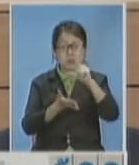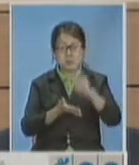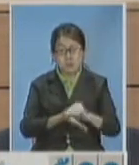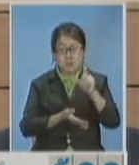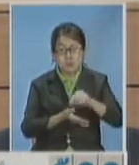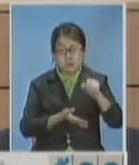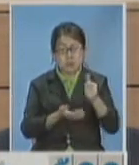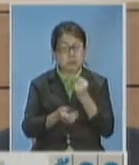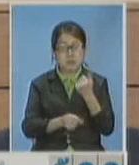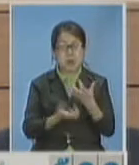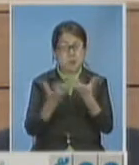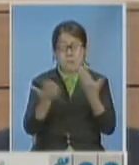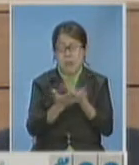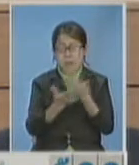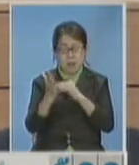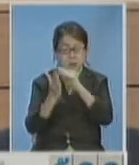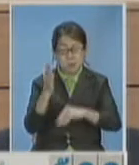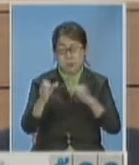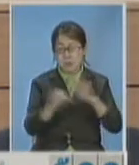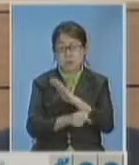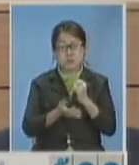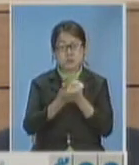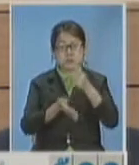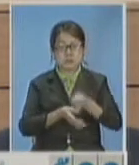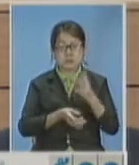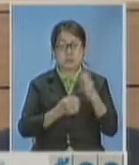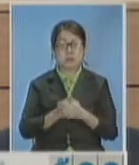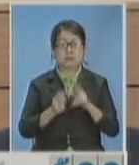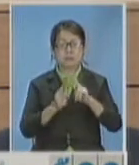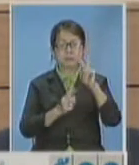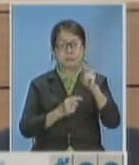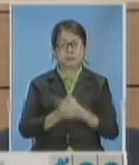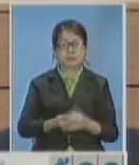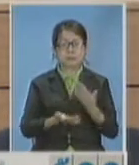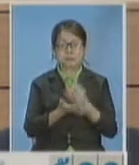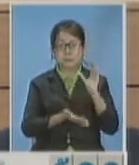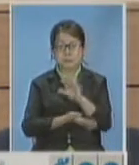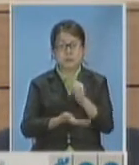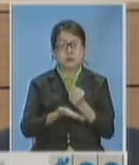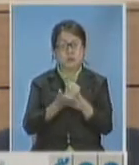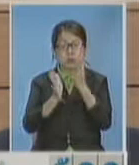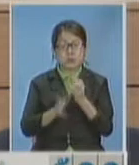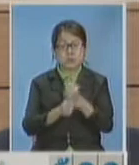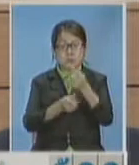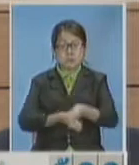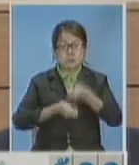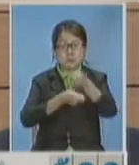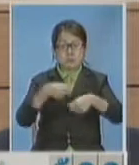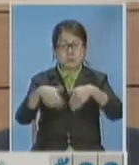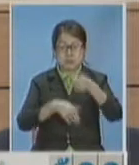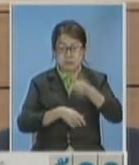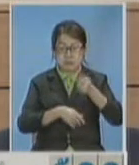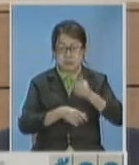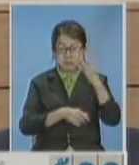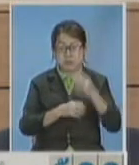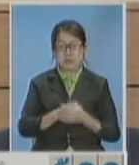งทั้งแผ่นดินให้กับพี่น้องประชาชนอย่างแท้จริงประการที่2ไม่ได้จัดงบประมาณเพื่อช่วยเกษตรกรและพี่น้องประชาชนอย่างแท้